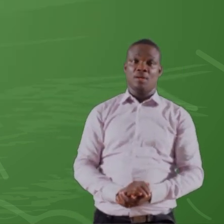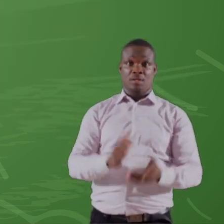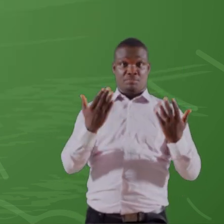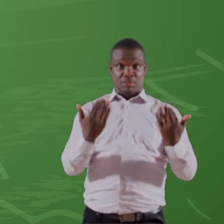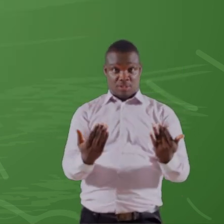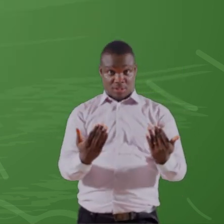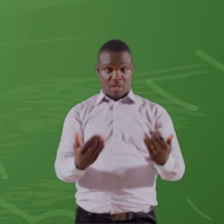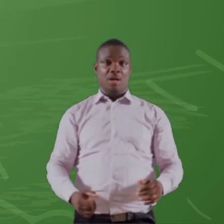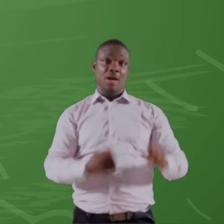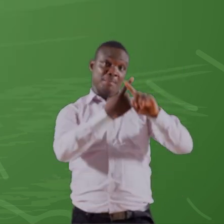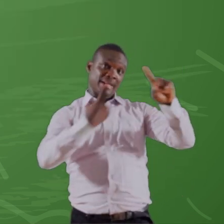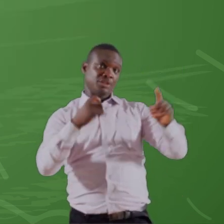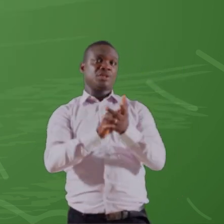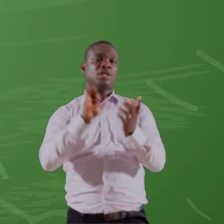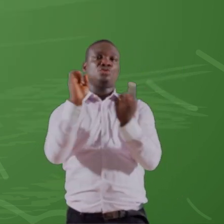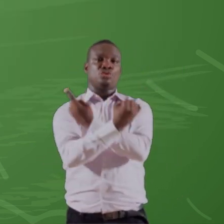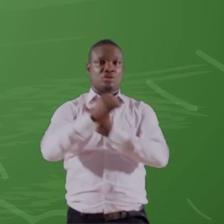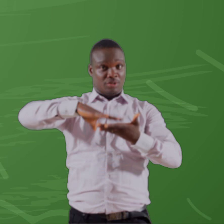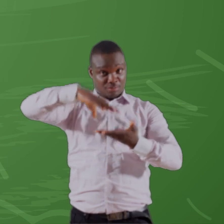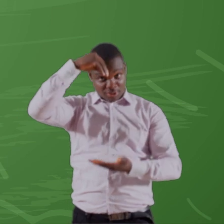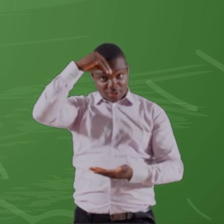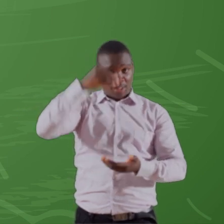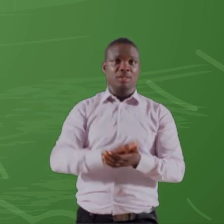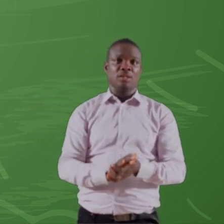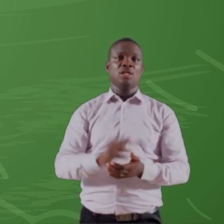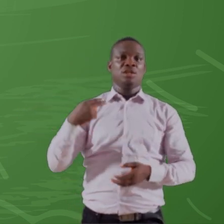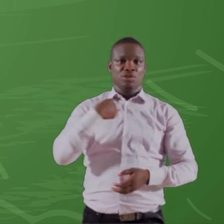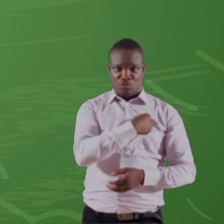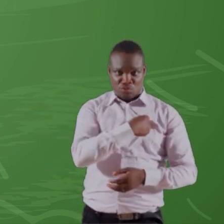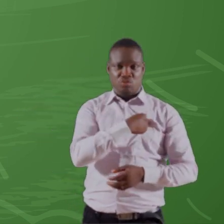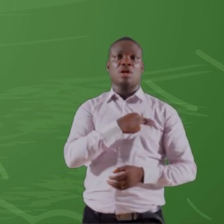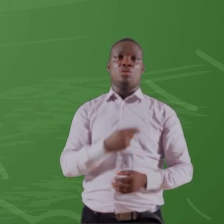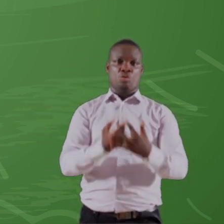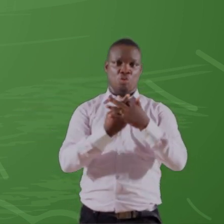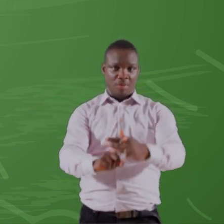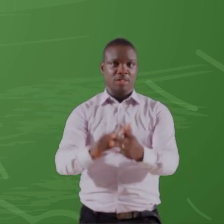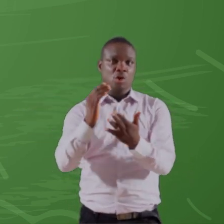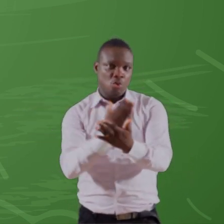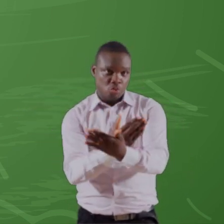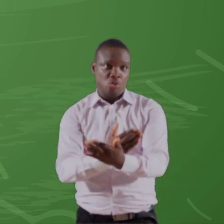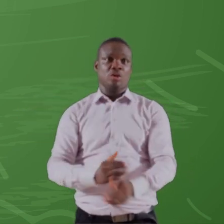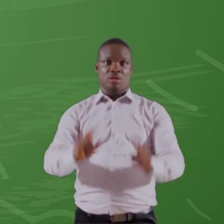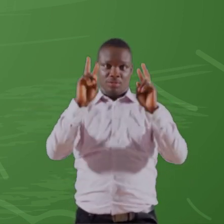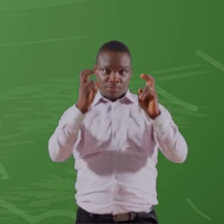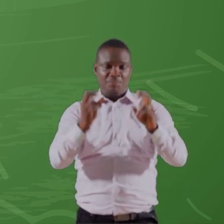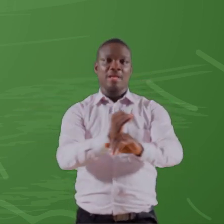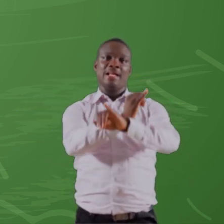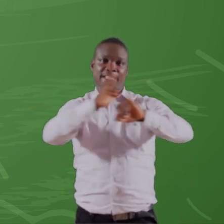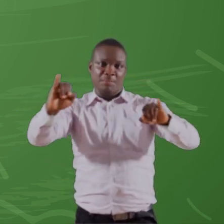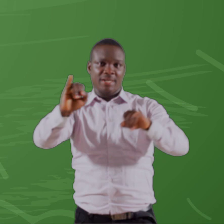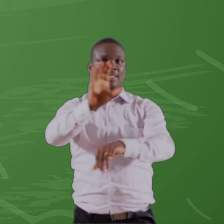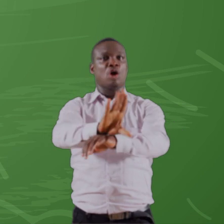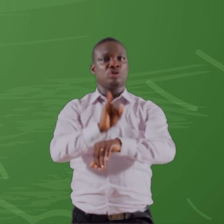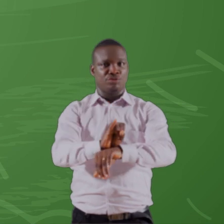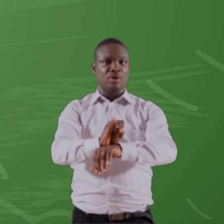partir donc de cette situation d'apprentissage, nous allons introduire notre cours concernant donc l'indépendance de la